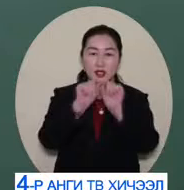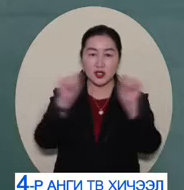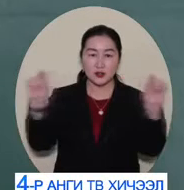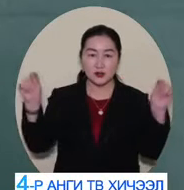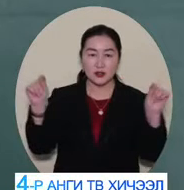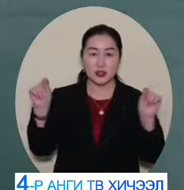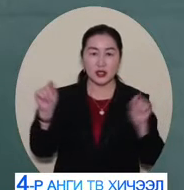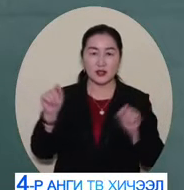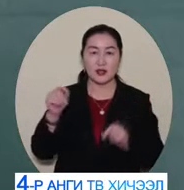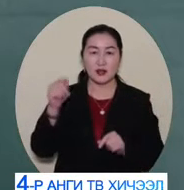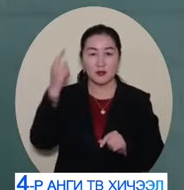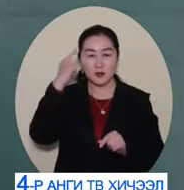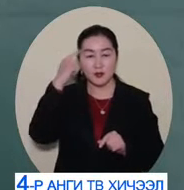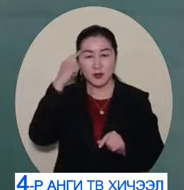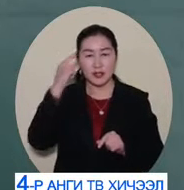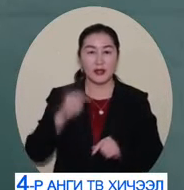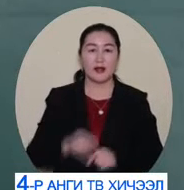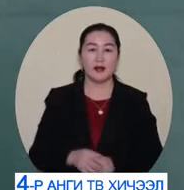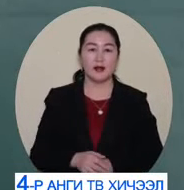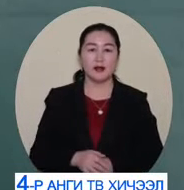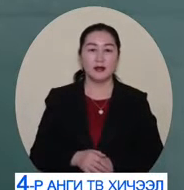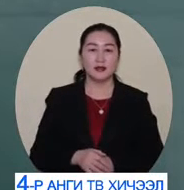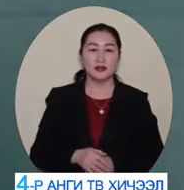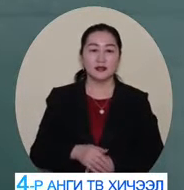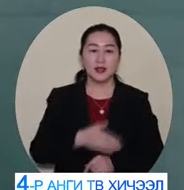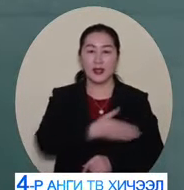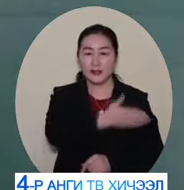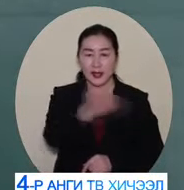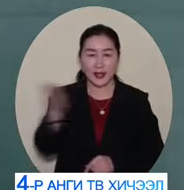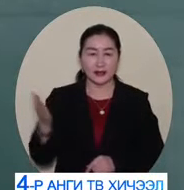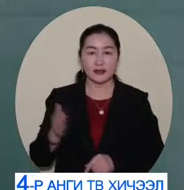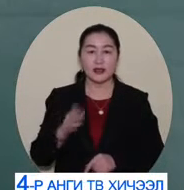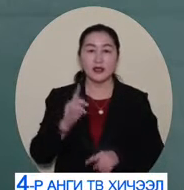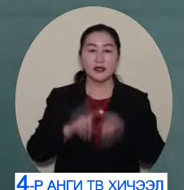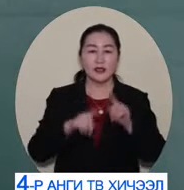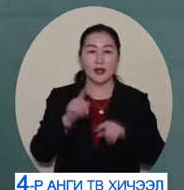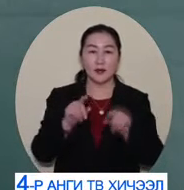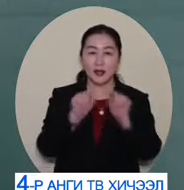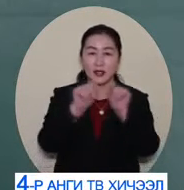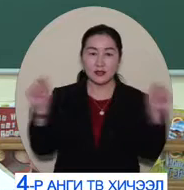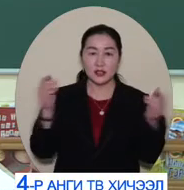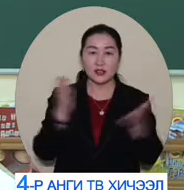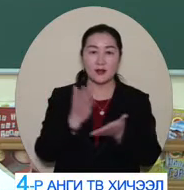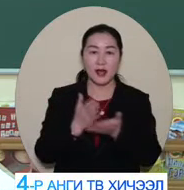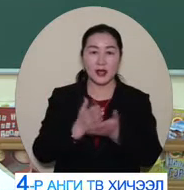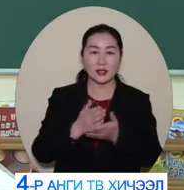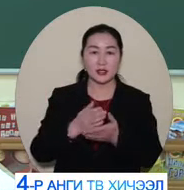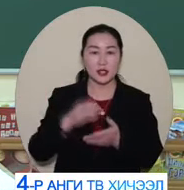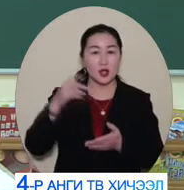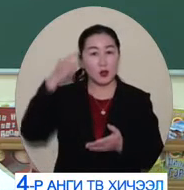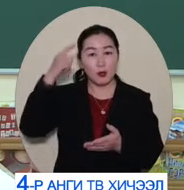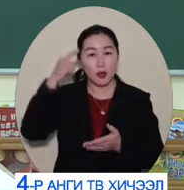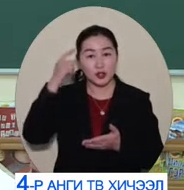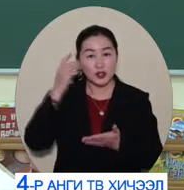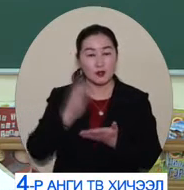тий. За ингээд ямар ч байсан таван зүйлийнхээ химжээг бүгдээрээ мэдцгээлээ. За та бүхэн ер нь